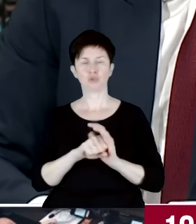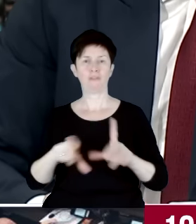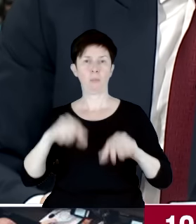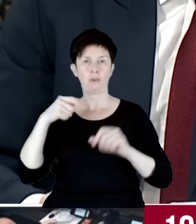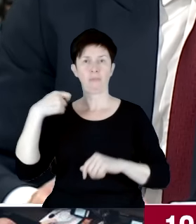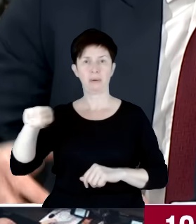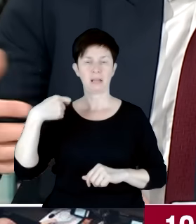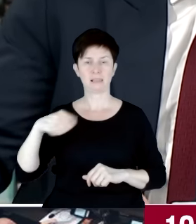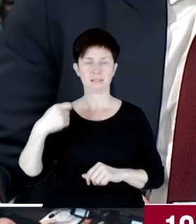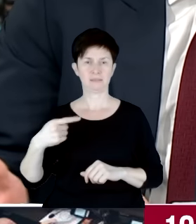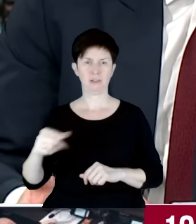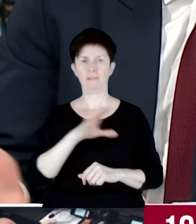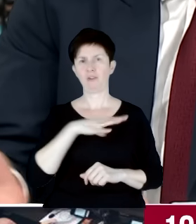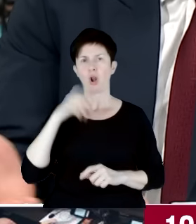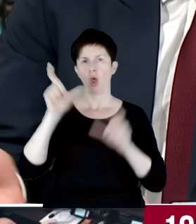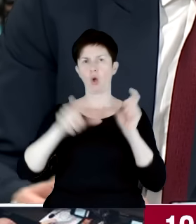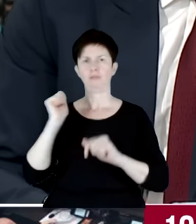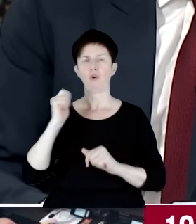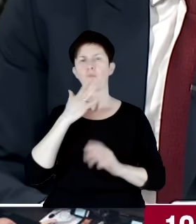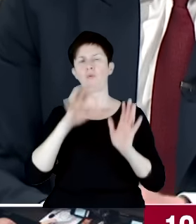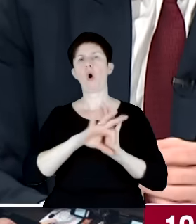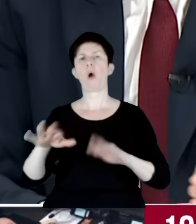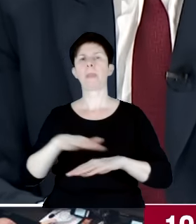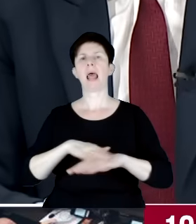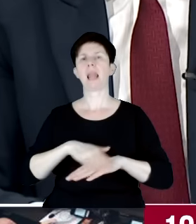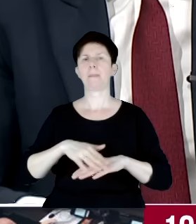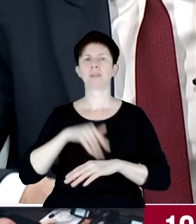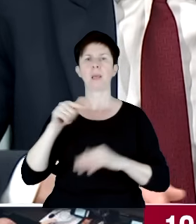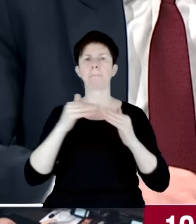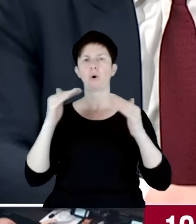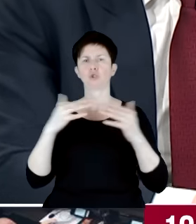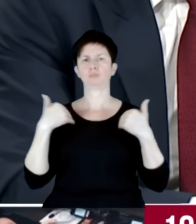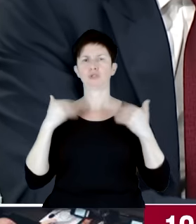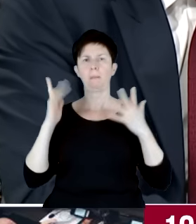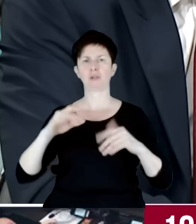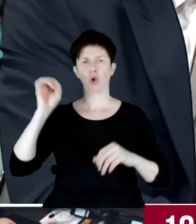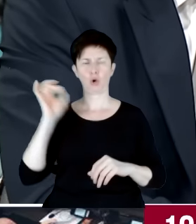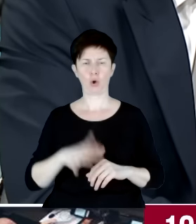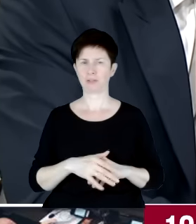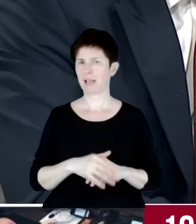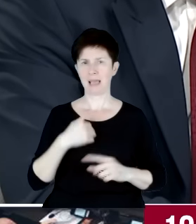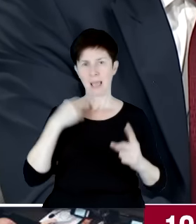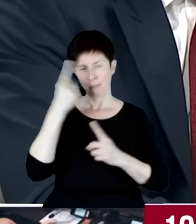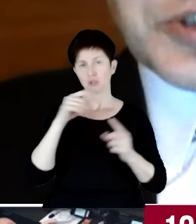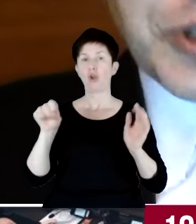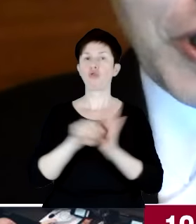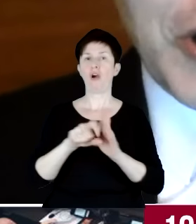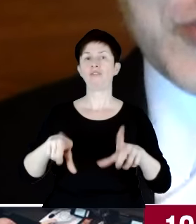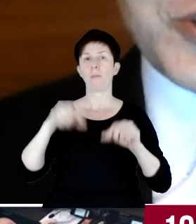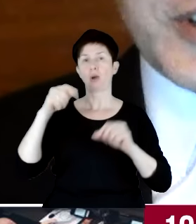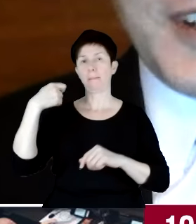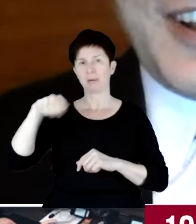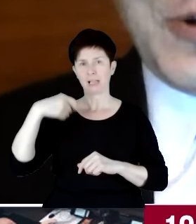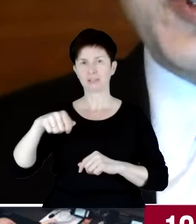wielu ekspertów twierdzi, że już od lipca tego roku poziom życia spadnie. Przynajmniej do wyborów prezydenckich nie będzie tak źle. Właśnie